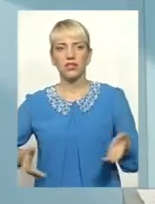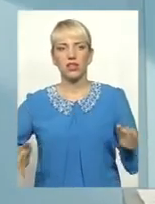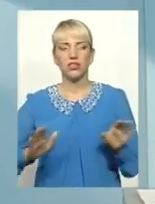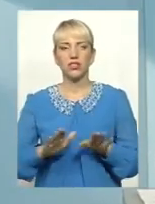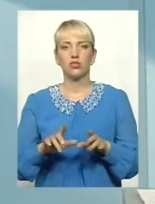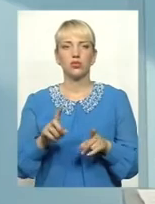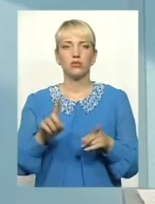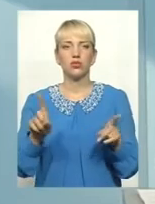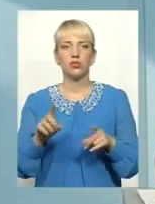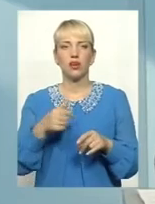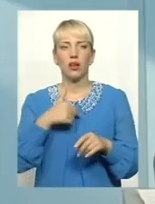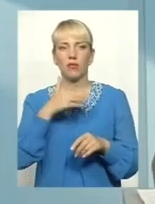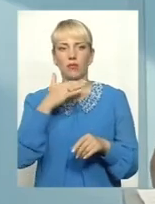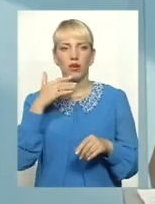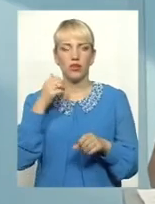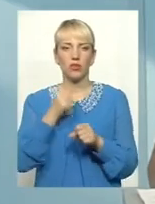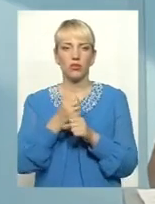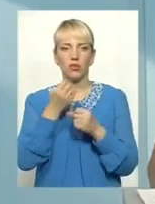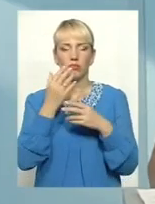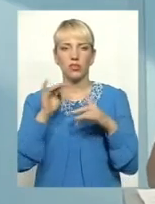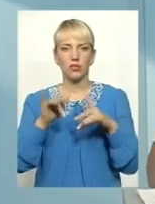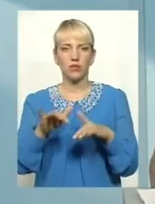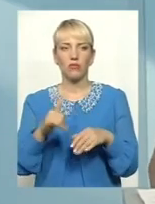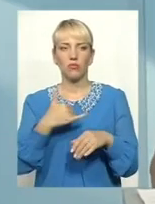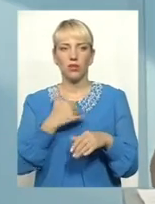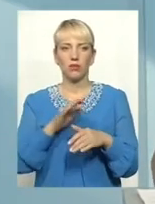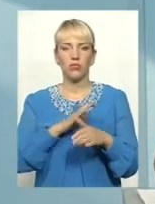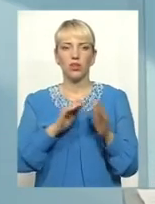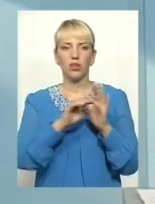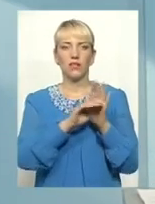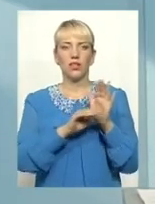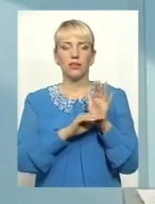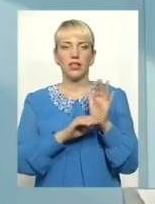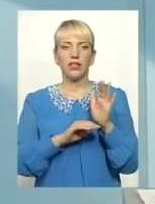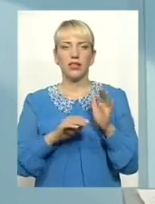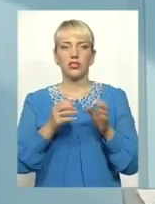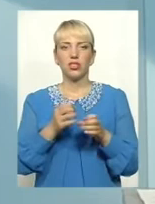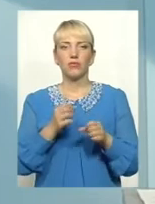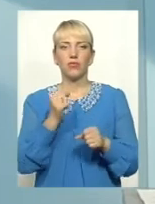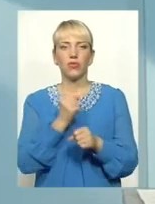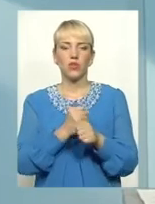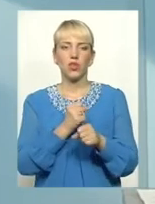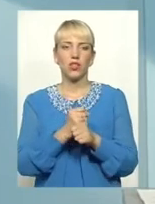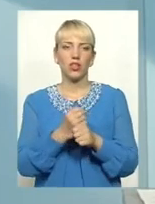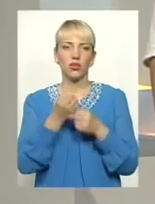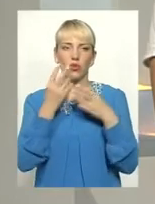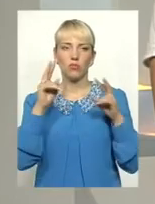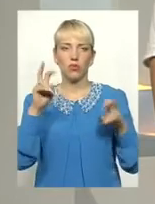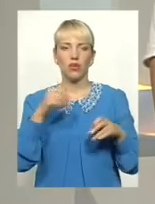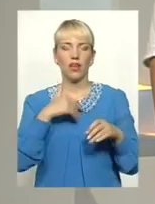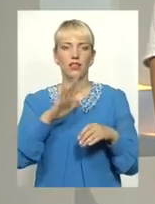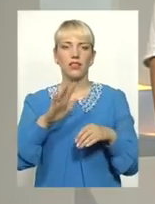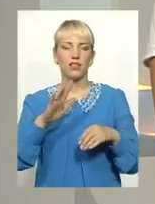що я дуже багато робила добрих справ. У мене була передача «Твори добро», і я по житті така. Я не малююся ні на